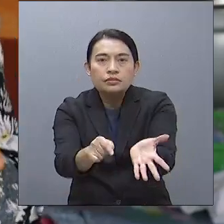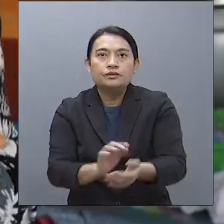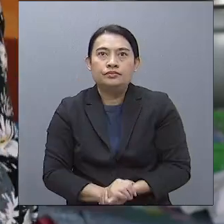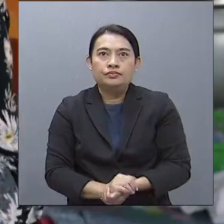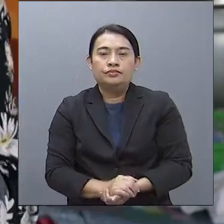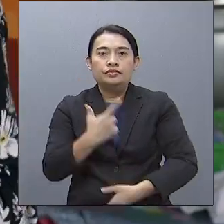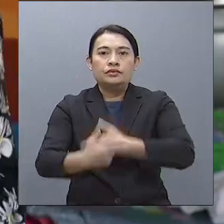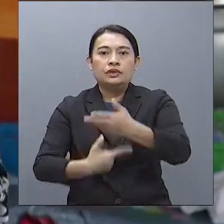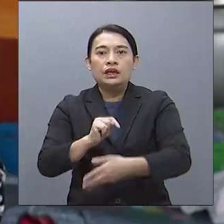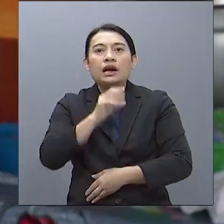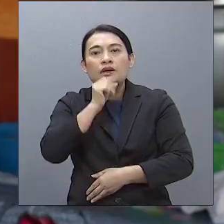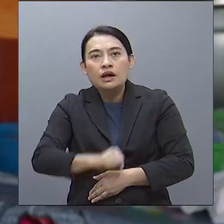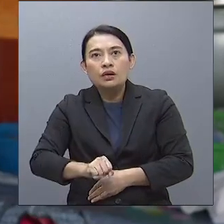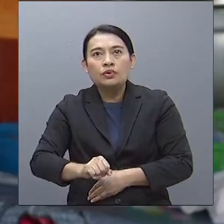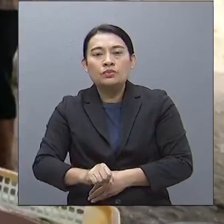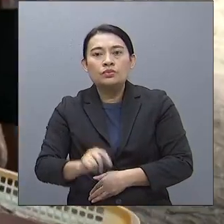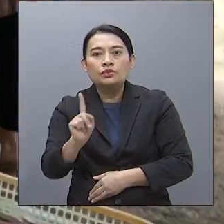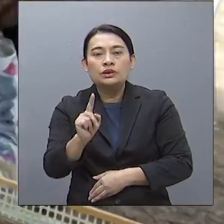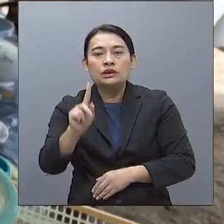เก่าตะกั่วป่า